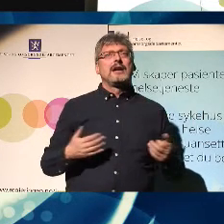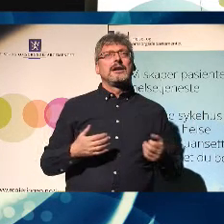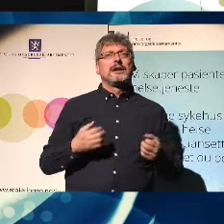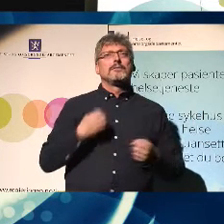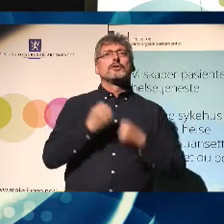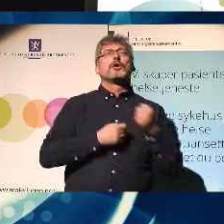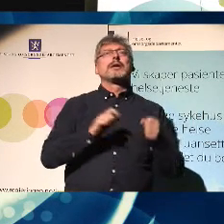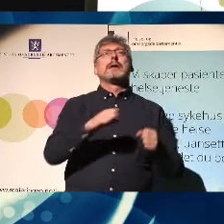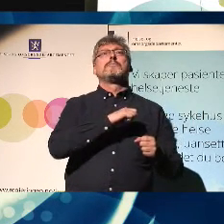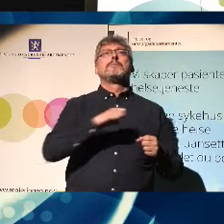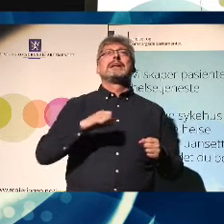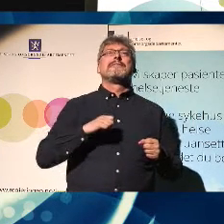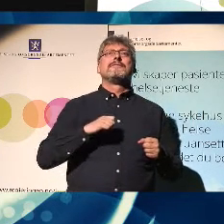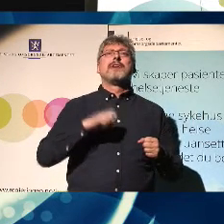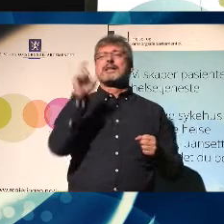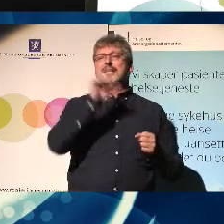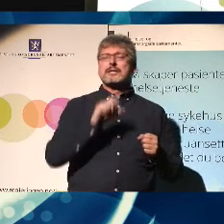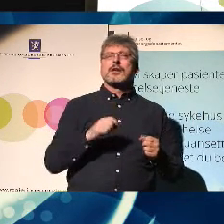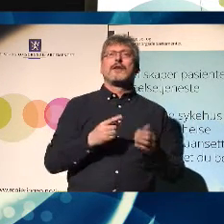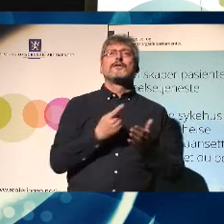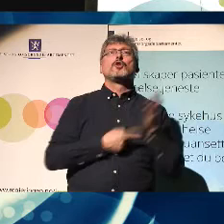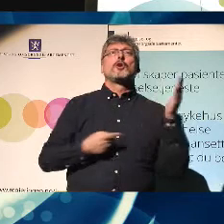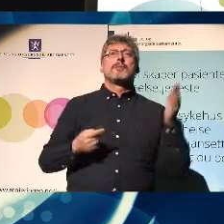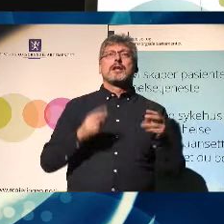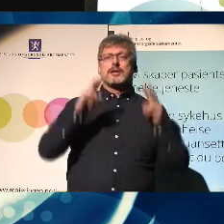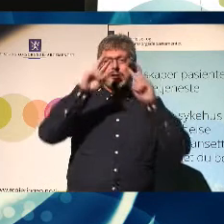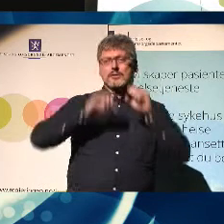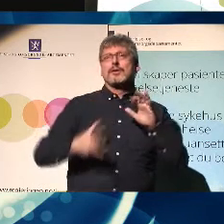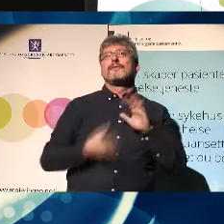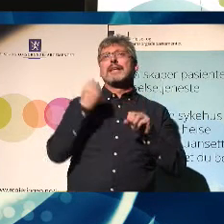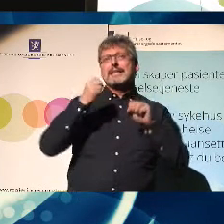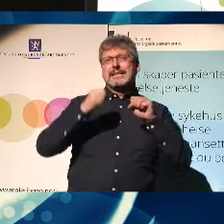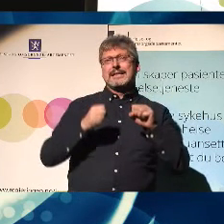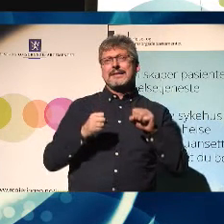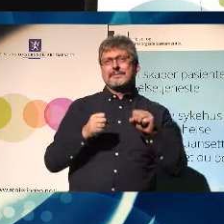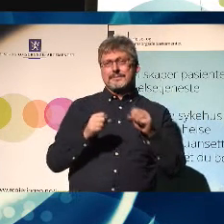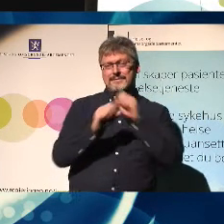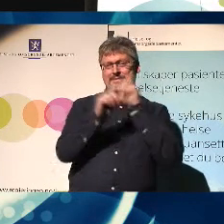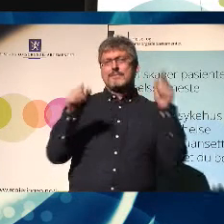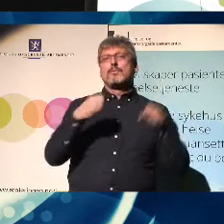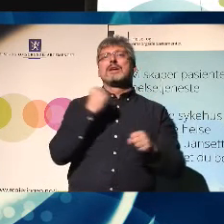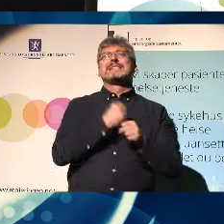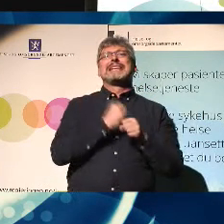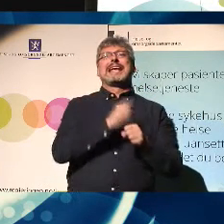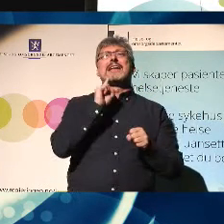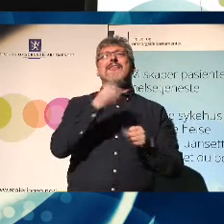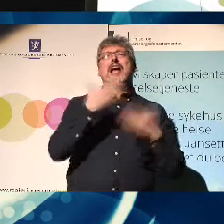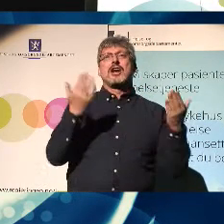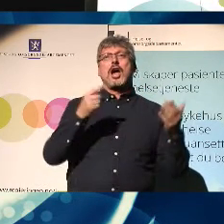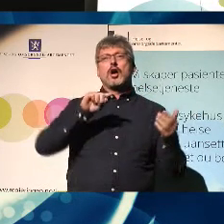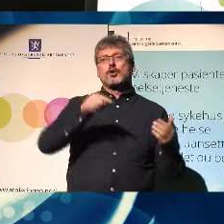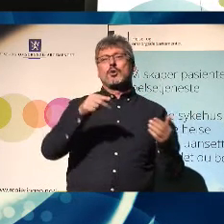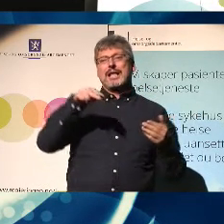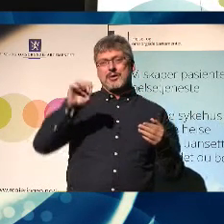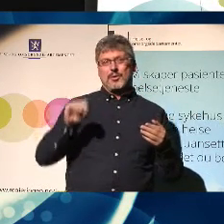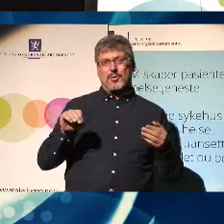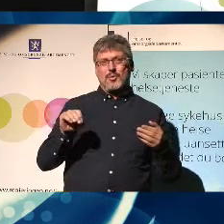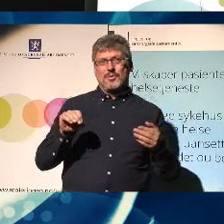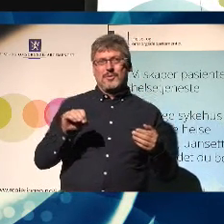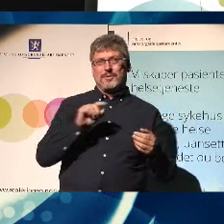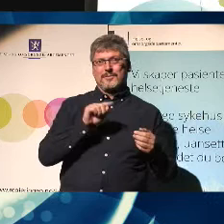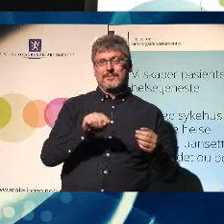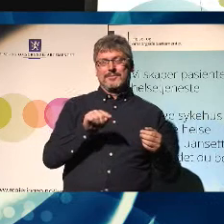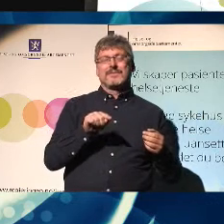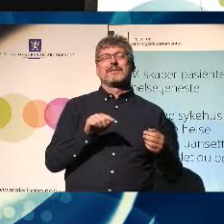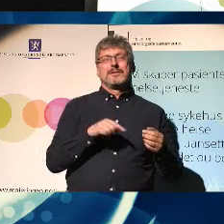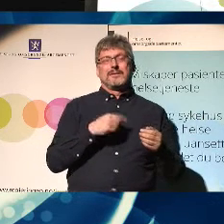privat risiko- og sårbarhetsanalyse. Og dere finner informasjon om det på sikkerhverdag.no, som DSBs hjemmeside. Og